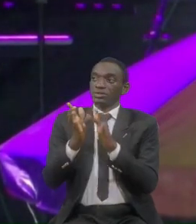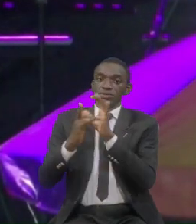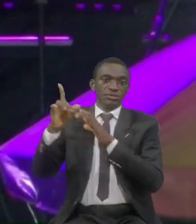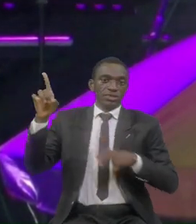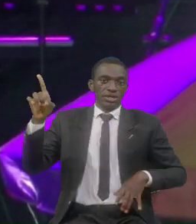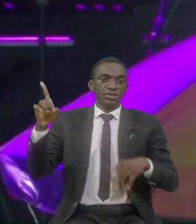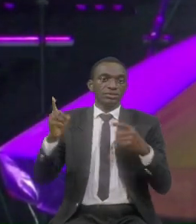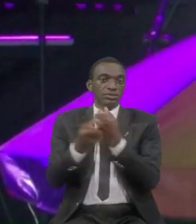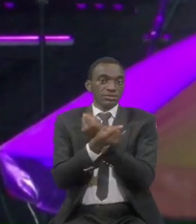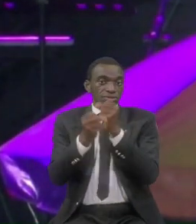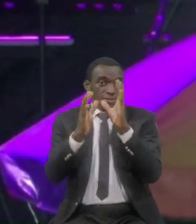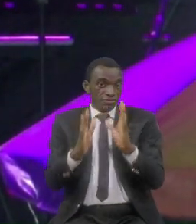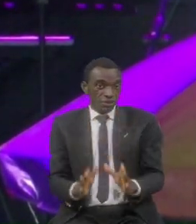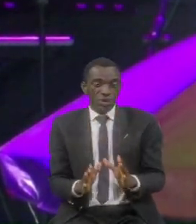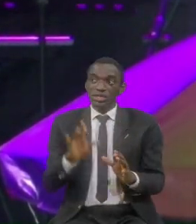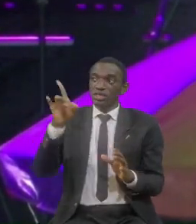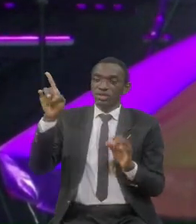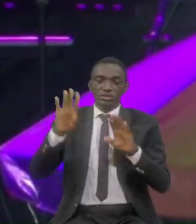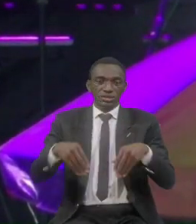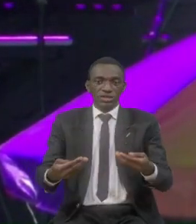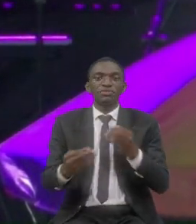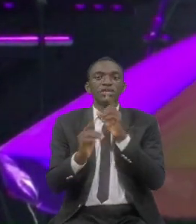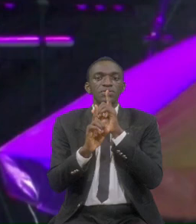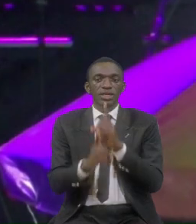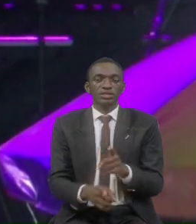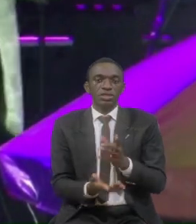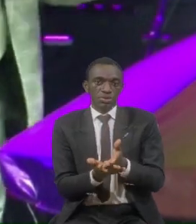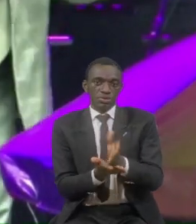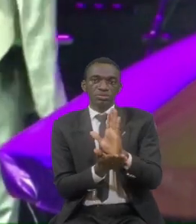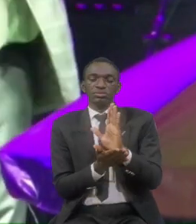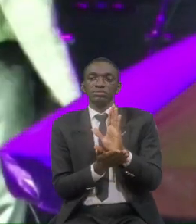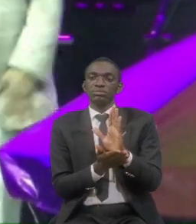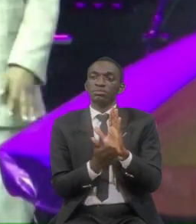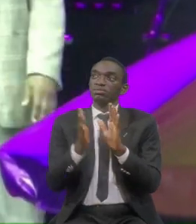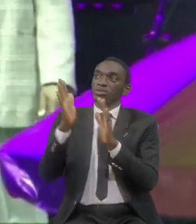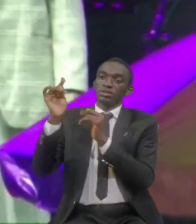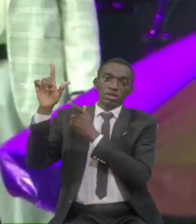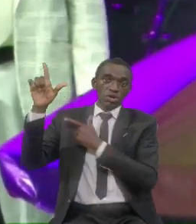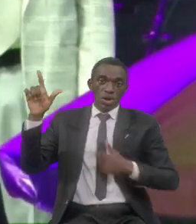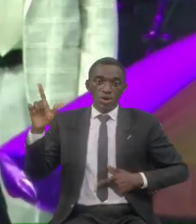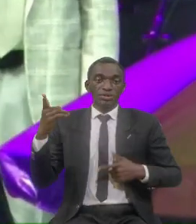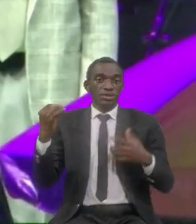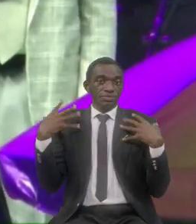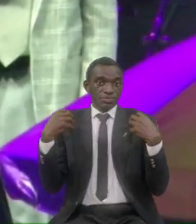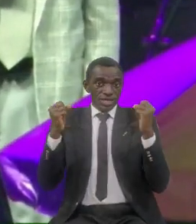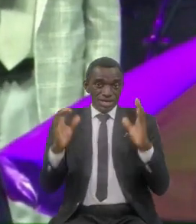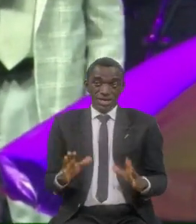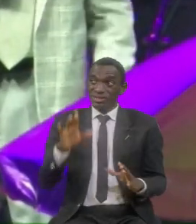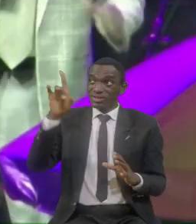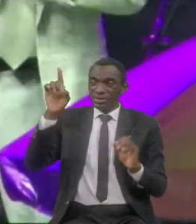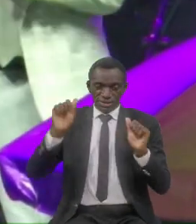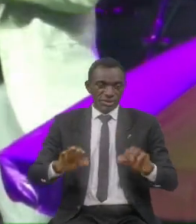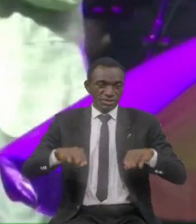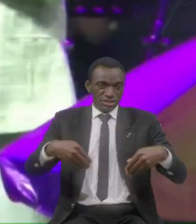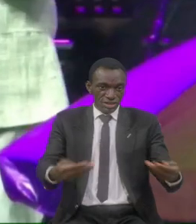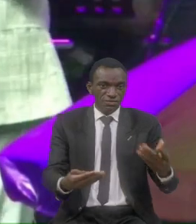give the right answer. Ang Ginoo nga manluluwas makahatag sa hingpit nga tubag. The Lord, the Healer, he can give the right answer. Ang Ginoo